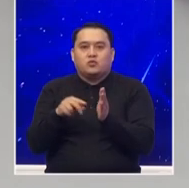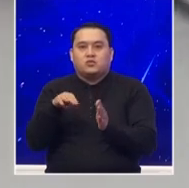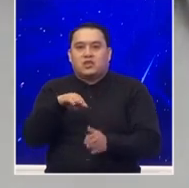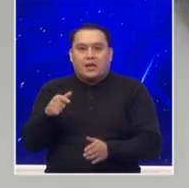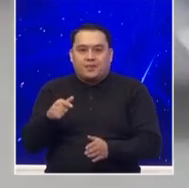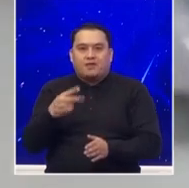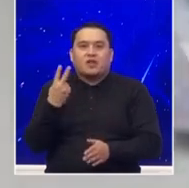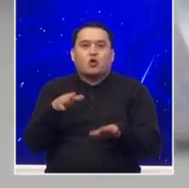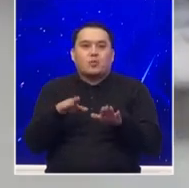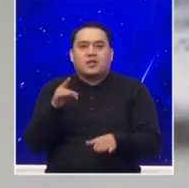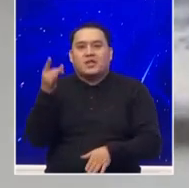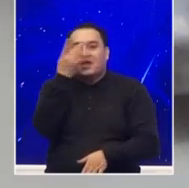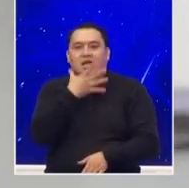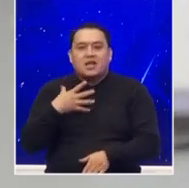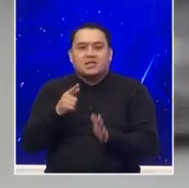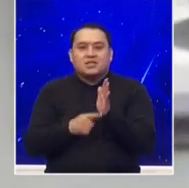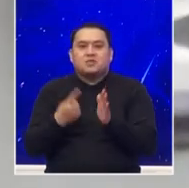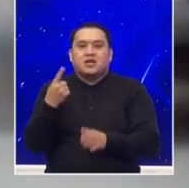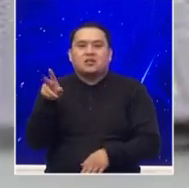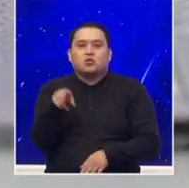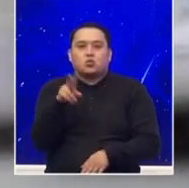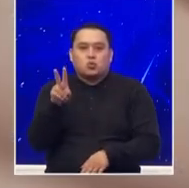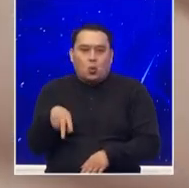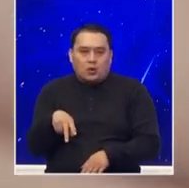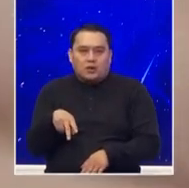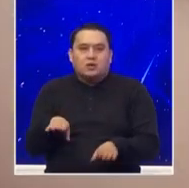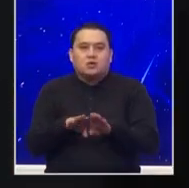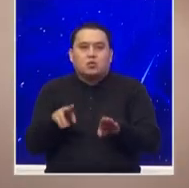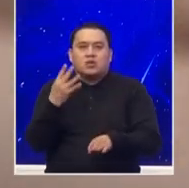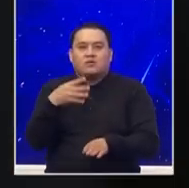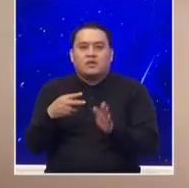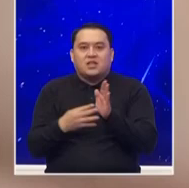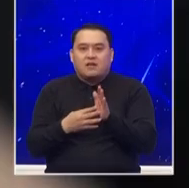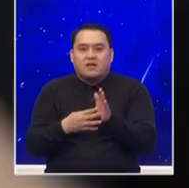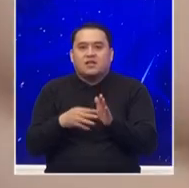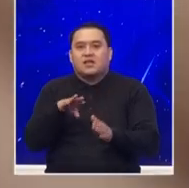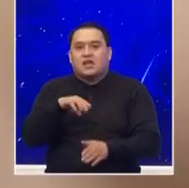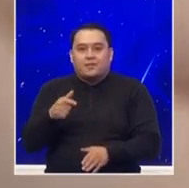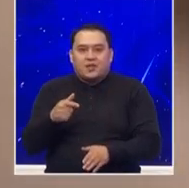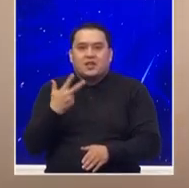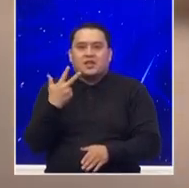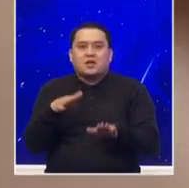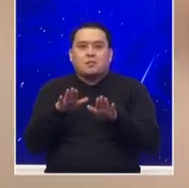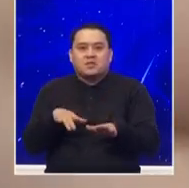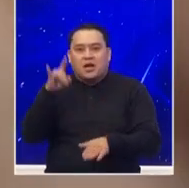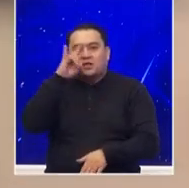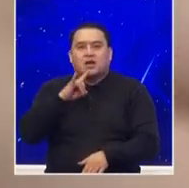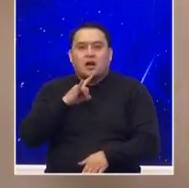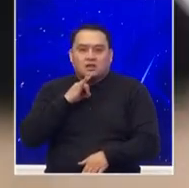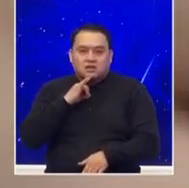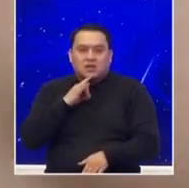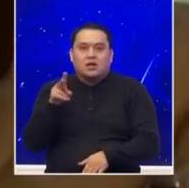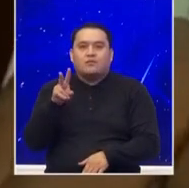23 883. На втором месте Нигерия – 71 доллар, соответственно 29 749 тенге. На третьем месте